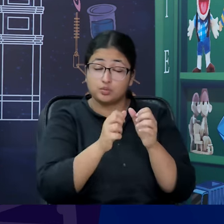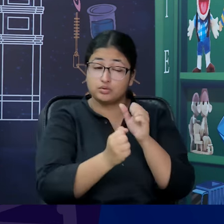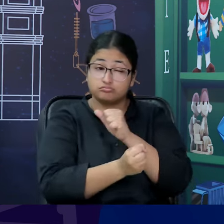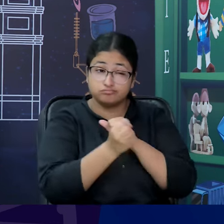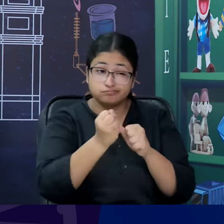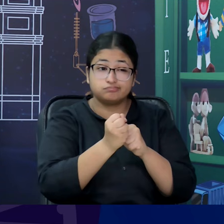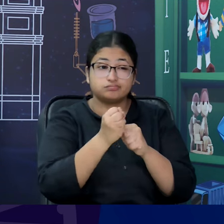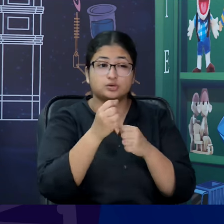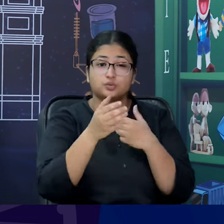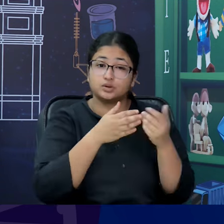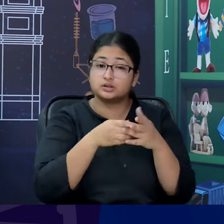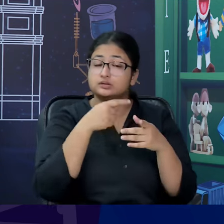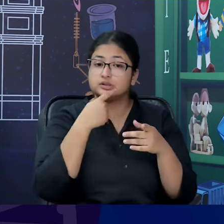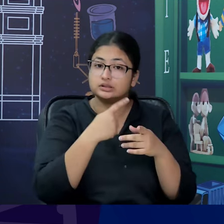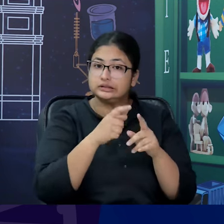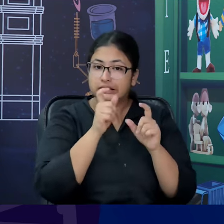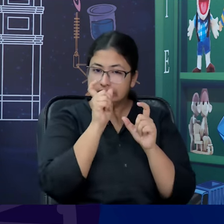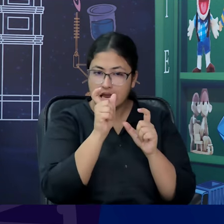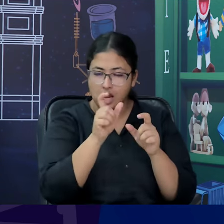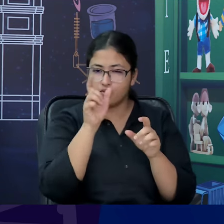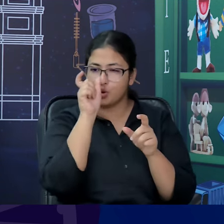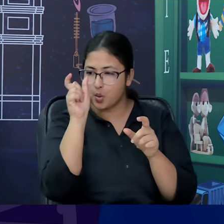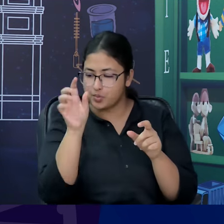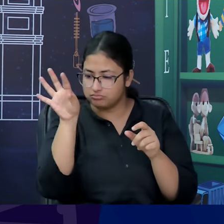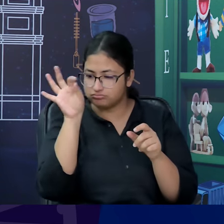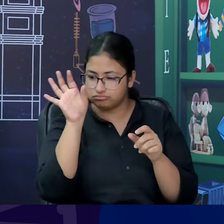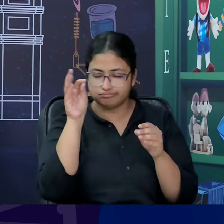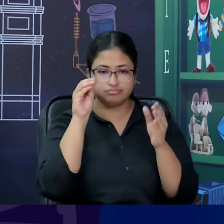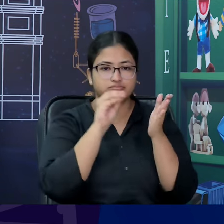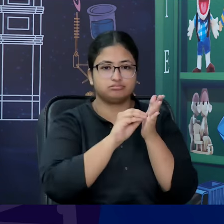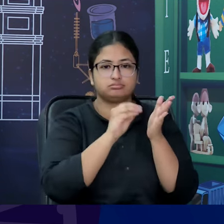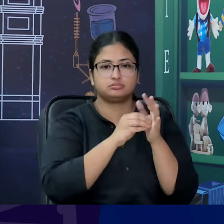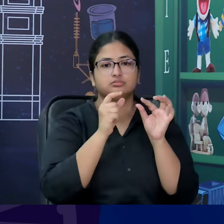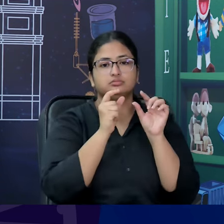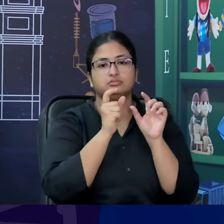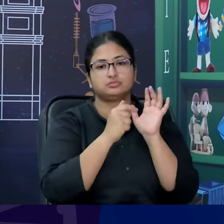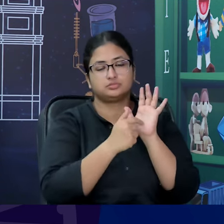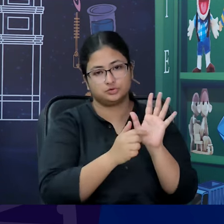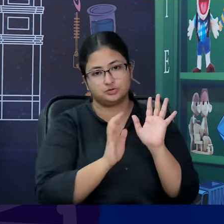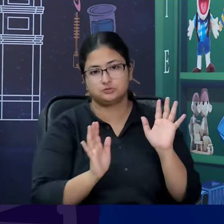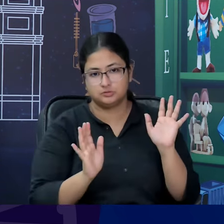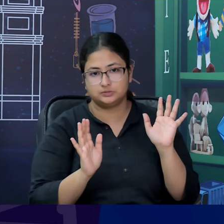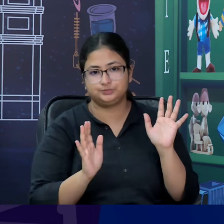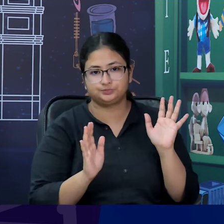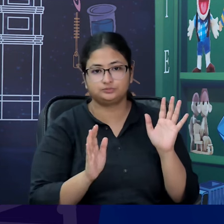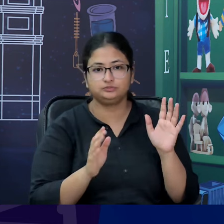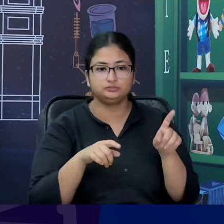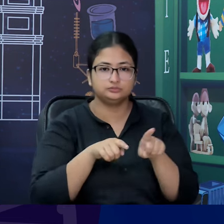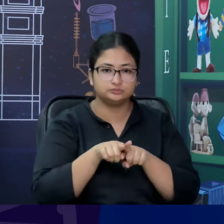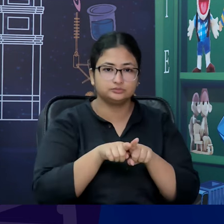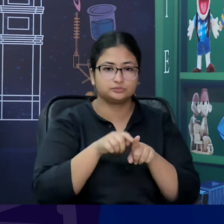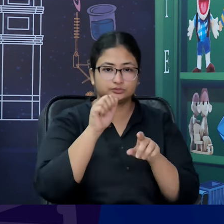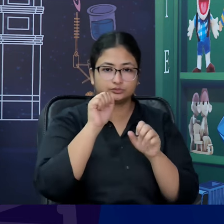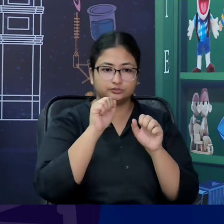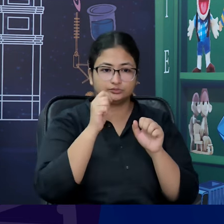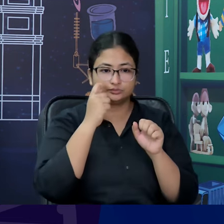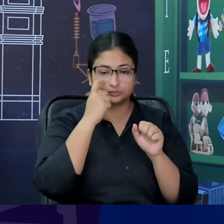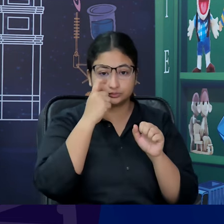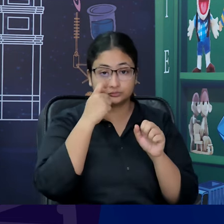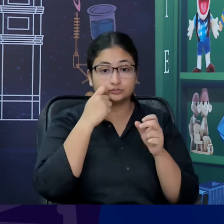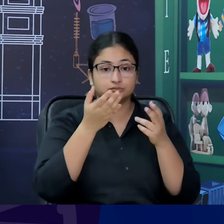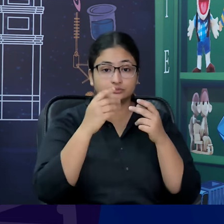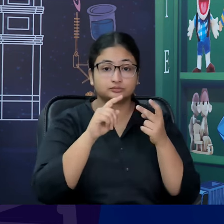चाहे पेचीदा यानी बहुत कठिन आप अपने रास्ते को पेचीदा बनाए यानी मार्ग बाधाओं से भरपूर हो बरतना